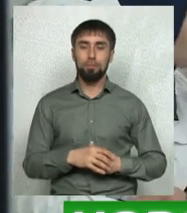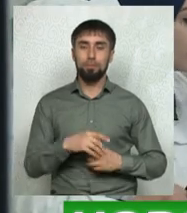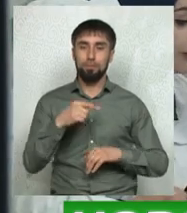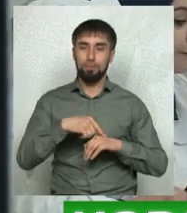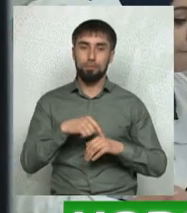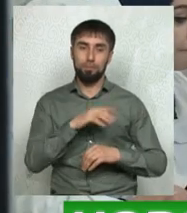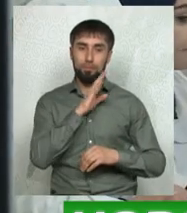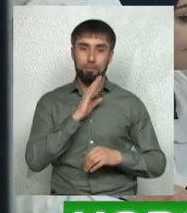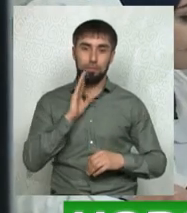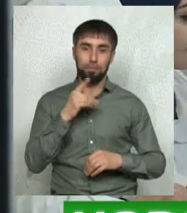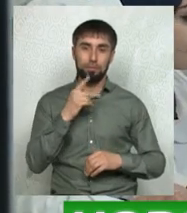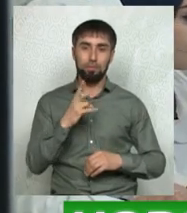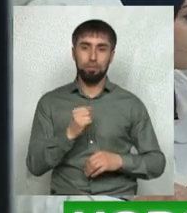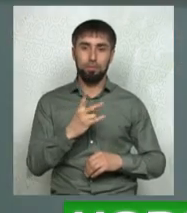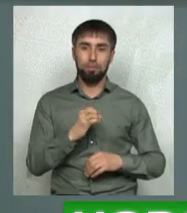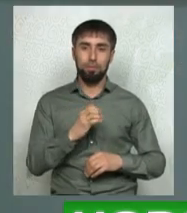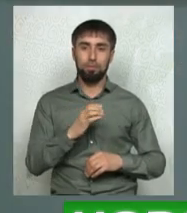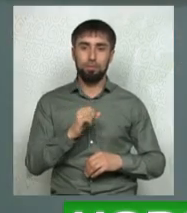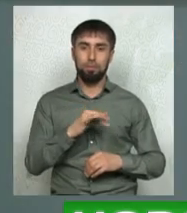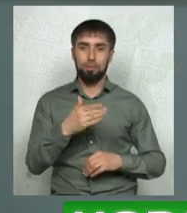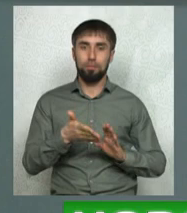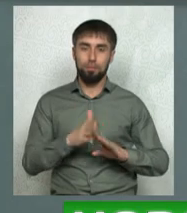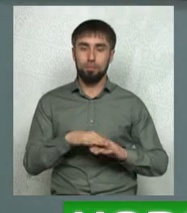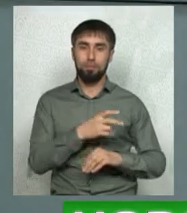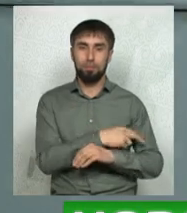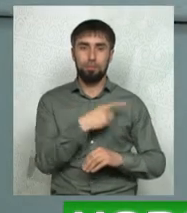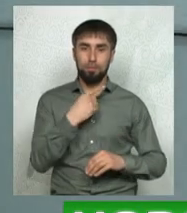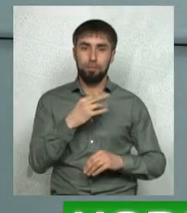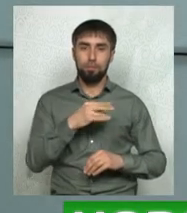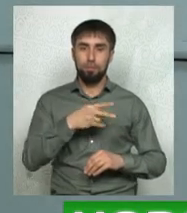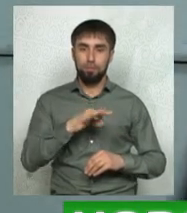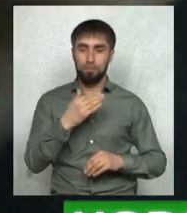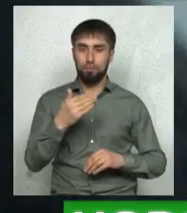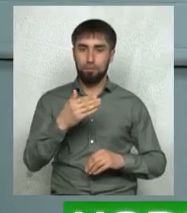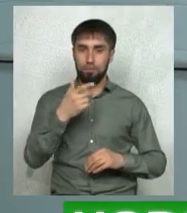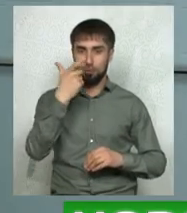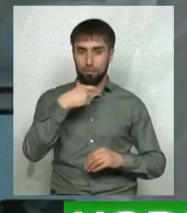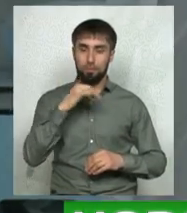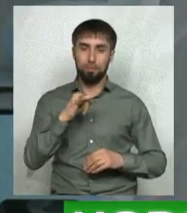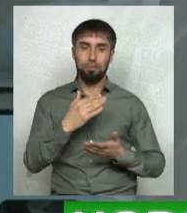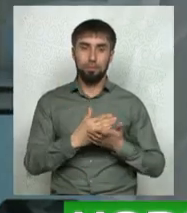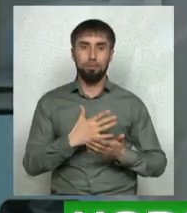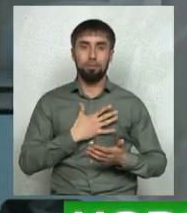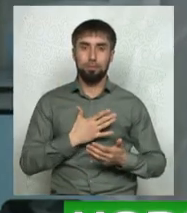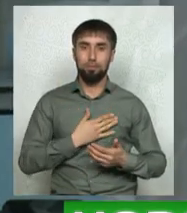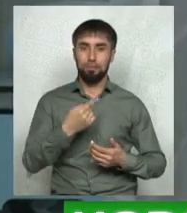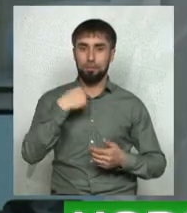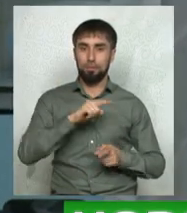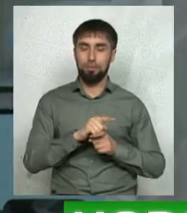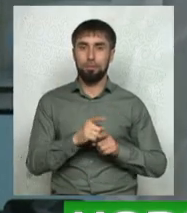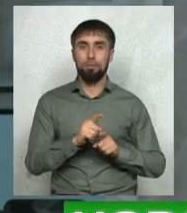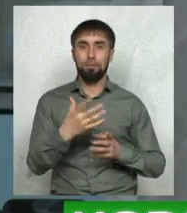Состояние женщины оценивается как нестабильно тяжелое. Медики отмечают, что помимо внешних ожогов повреждены верхние дыхательные пути.